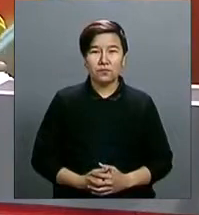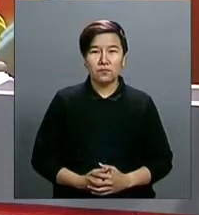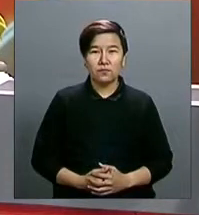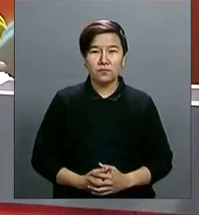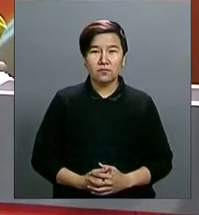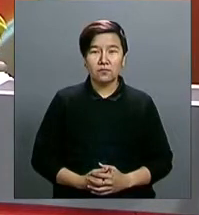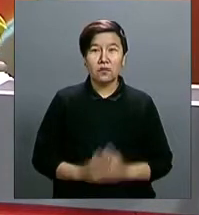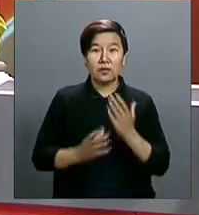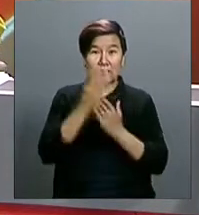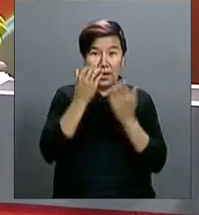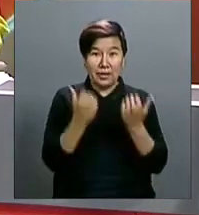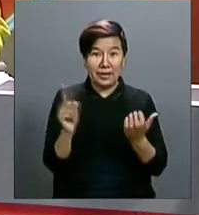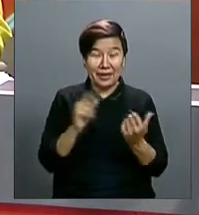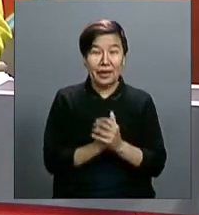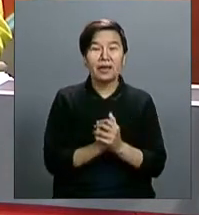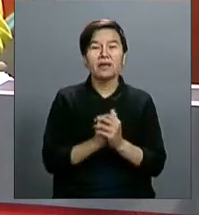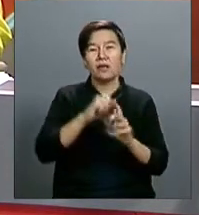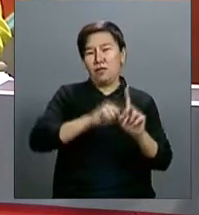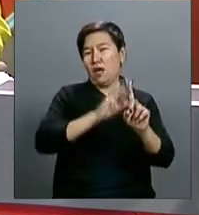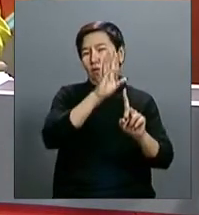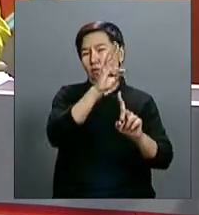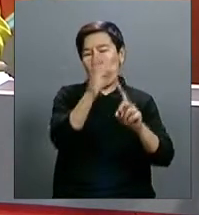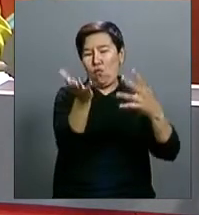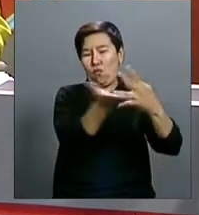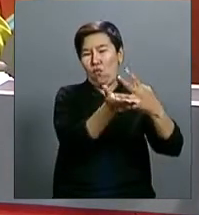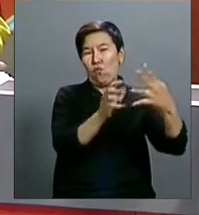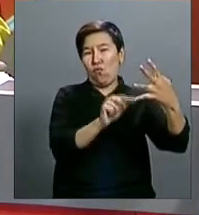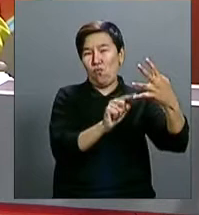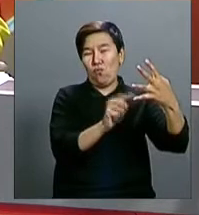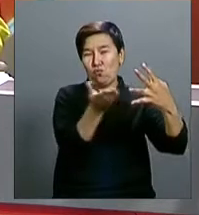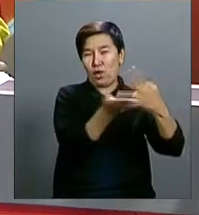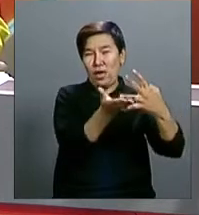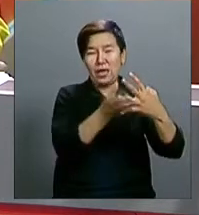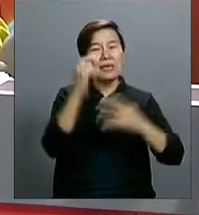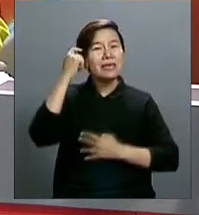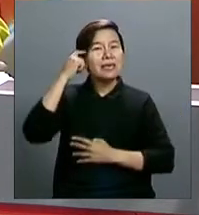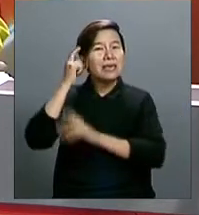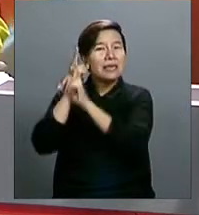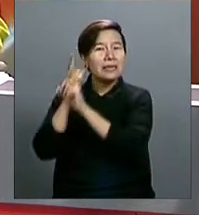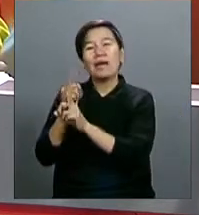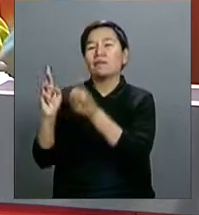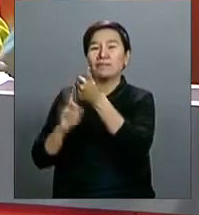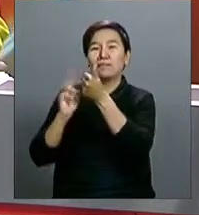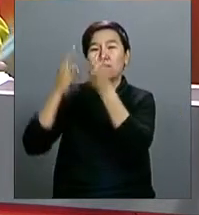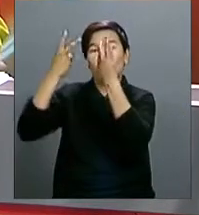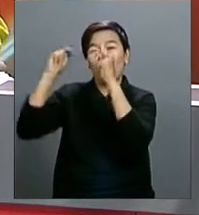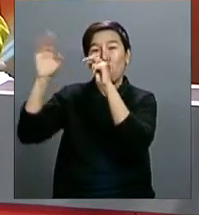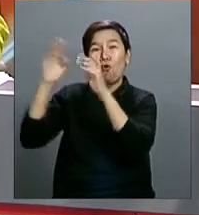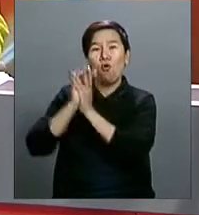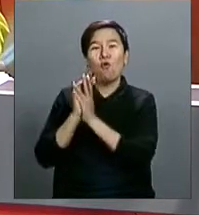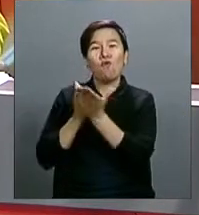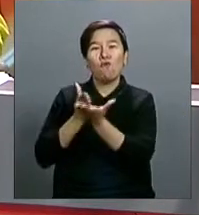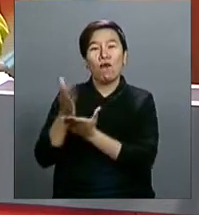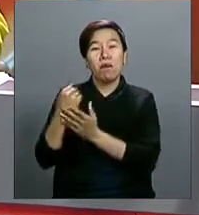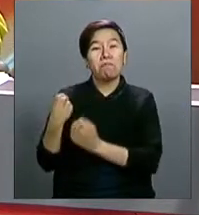คุณผู้ชมคะสัปดาห์นี้เป็นสัปดาห์สุดท้ายของเดือนมิถุนายนนะคะซึ่งก็จะเป็นไปตามที่พลเอกประวิตรวงษ์สุวรรณรองนายกรัฐมนตรีฝ่ายความมั่นคง